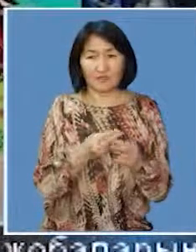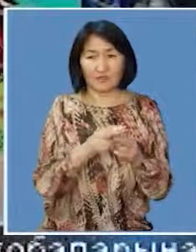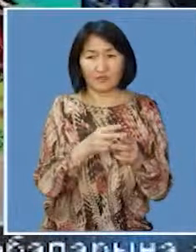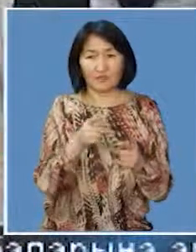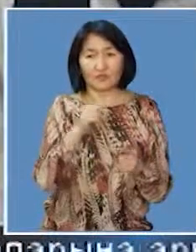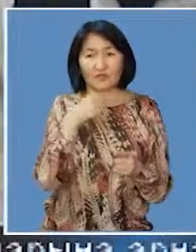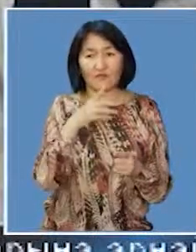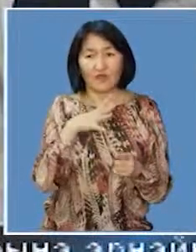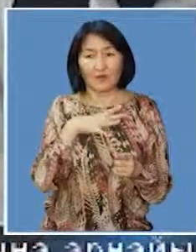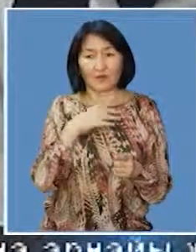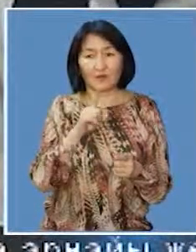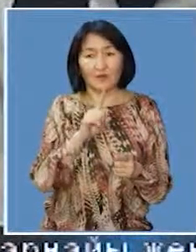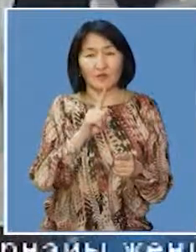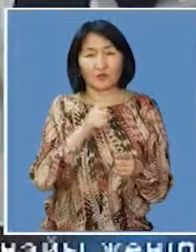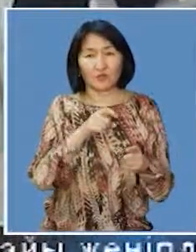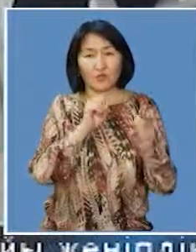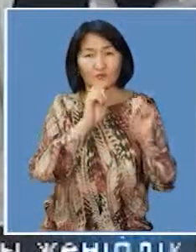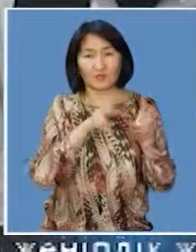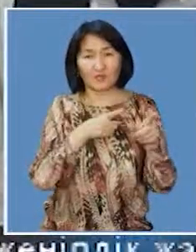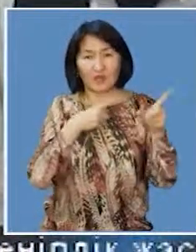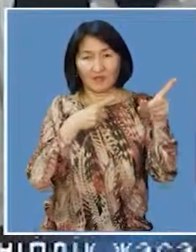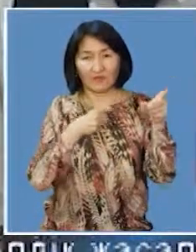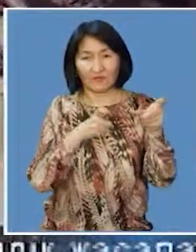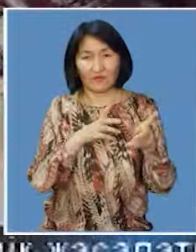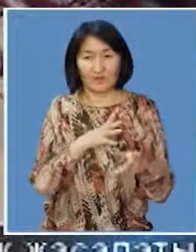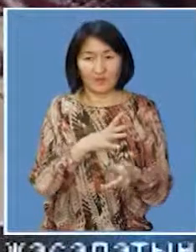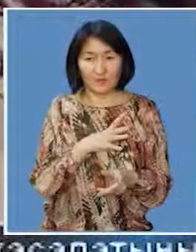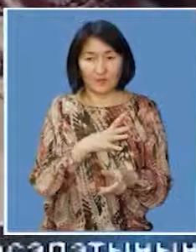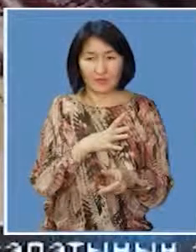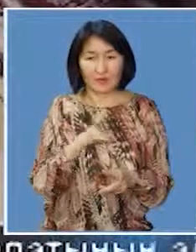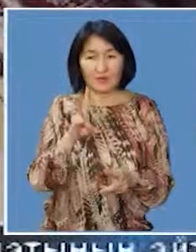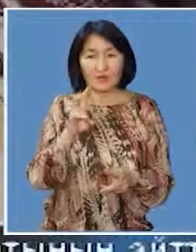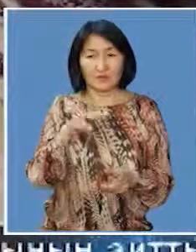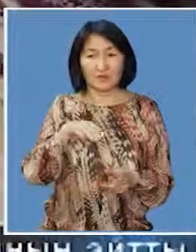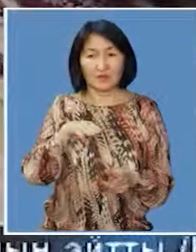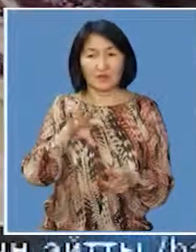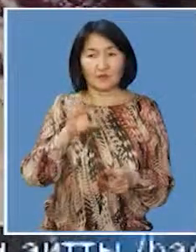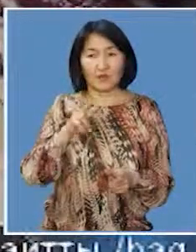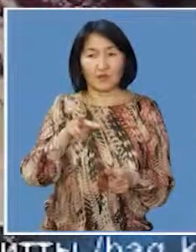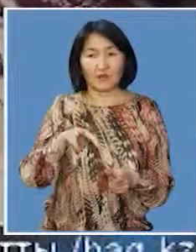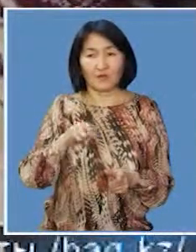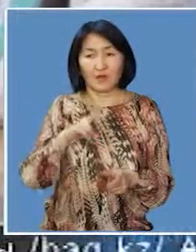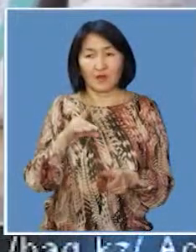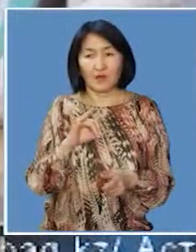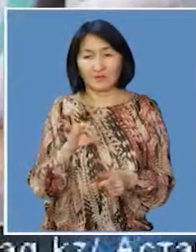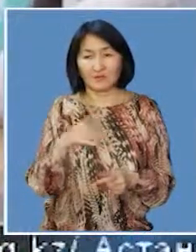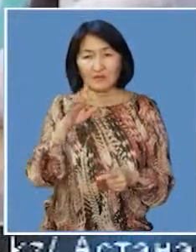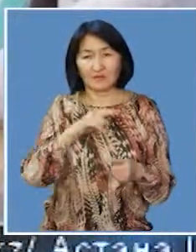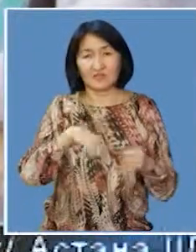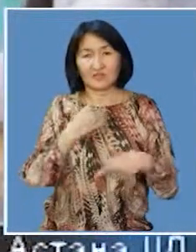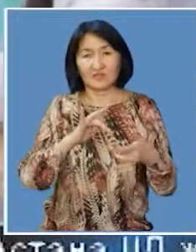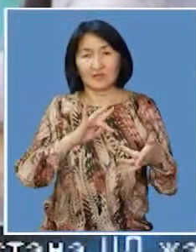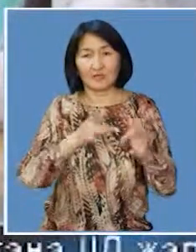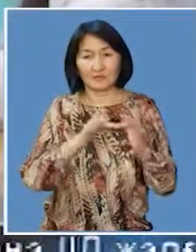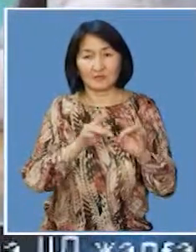оқуға 50% жеңілдікті ұтып алған. Онымен қоса Қазақстанның медициналық академияларының грант иегері атаныпты. Айта